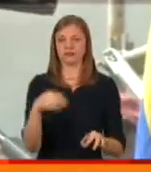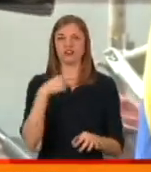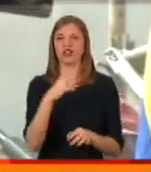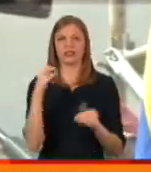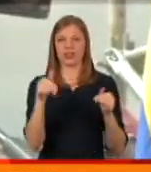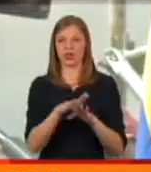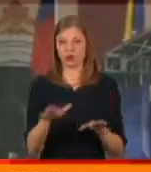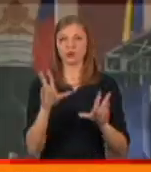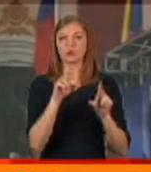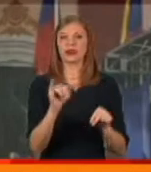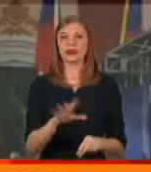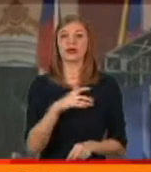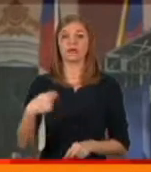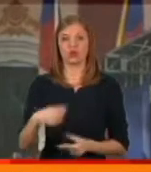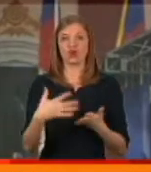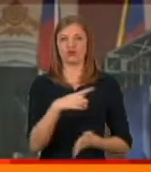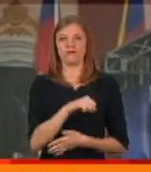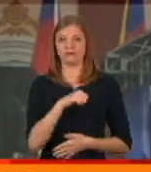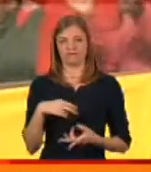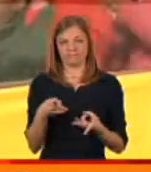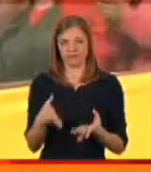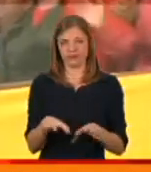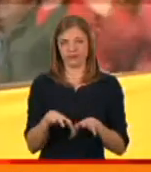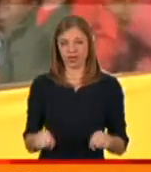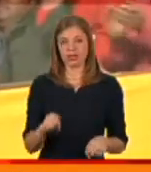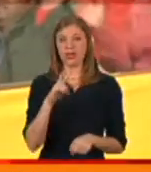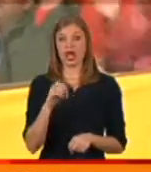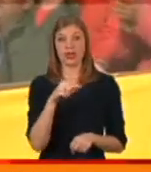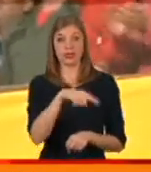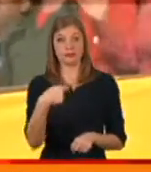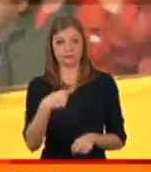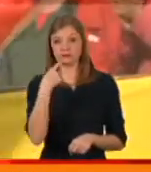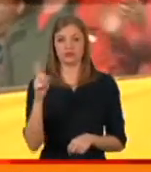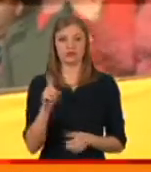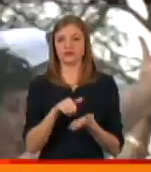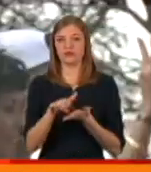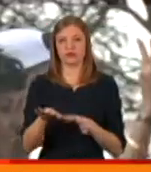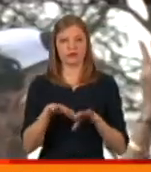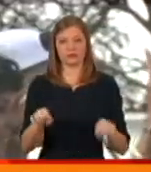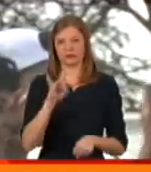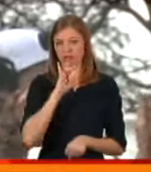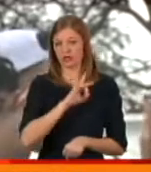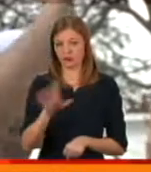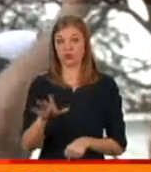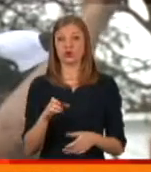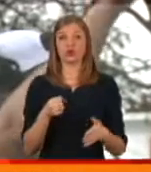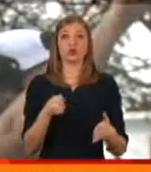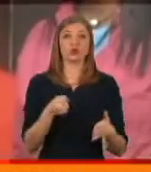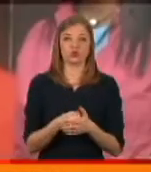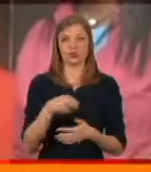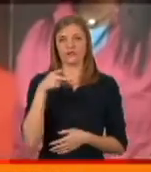він гарантує і Мадуро в разі добровільного зречення влади. Одначе той уже заявив, не відмовиться від президентства, принаймні,